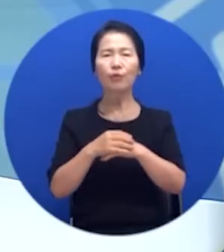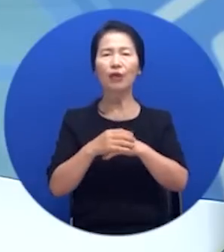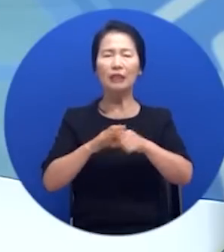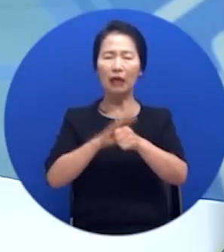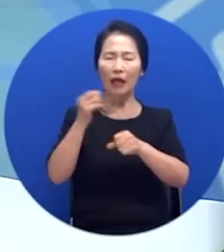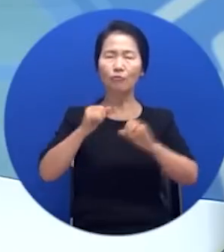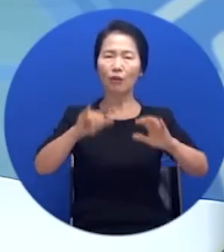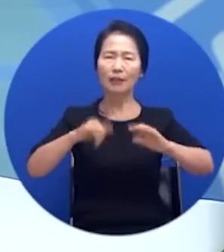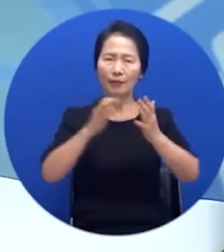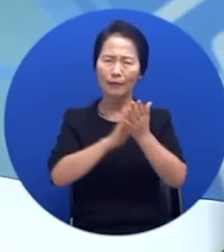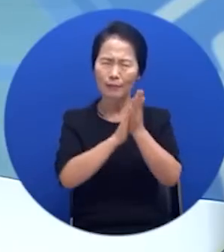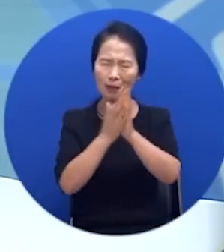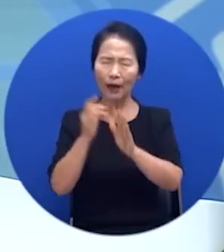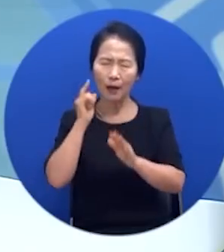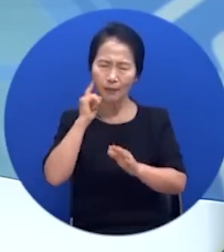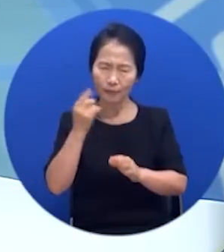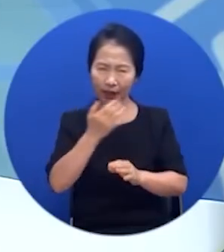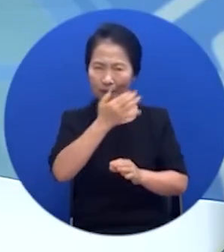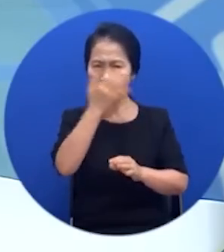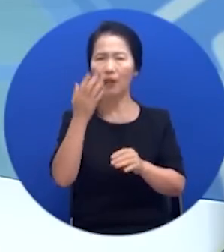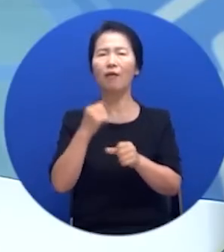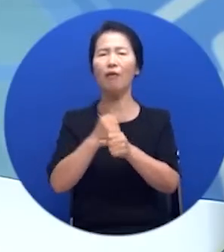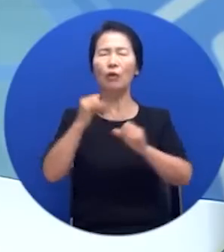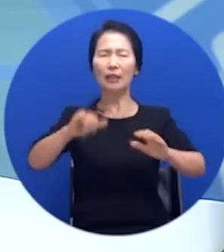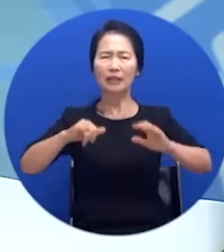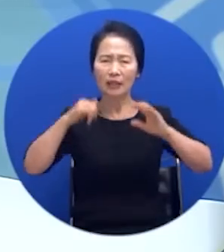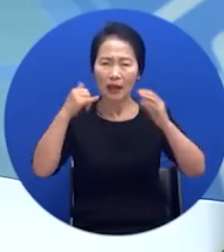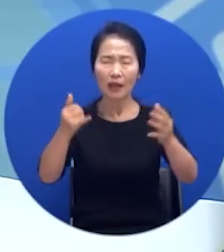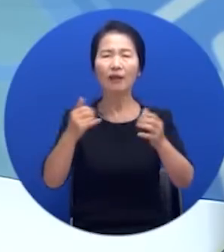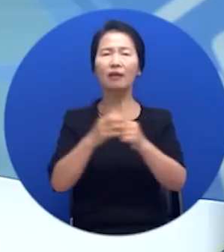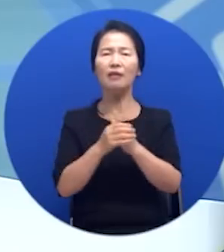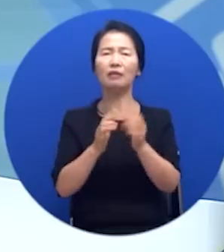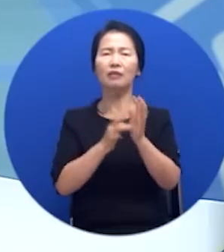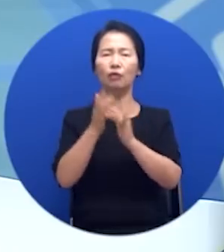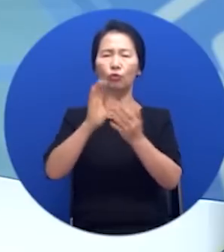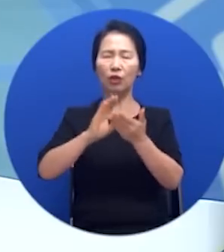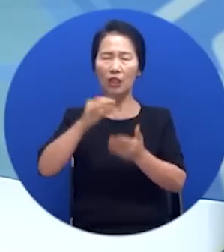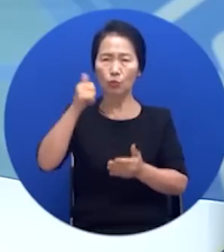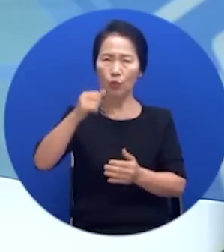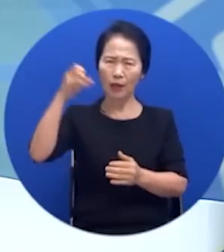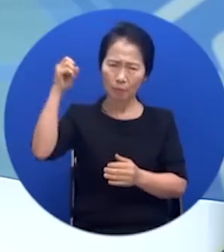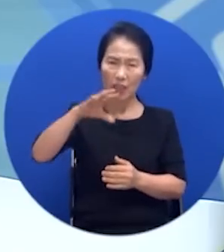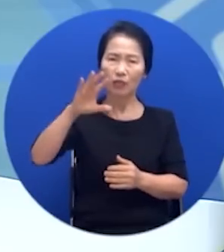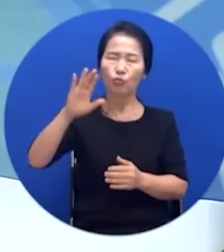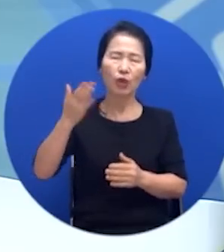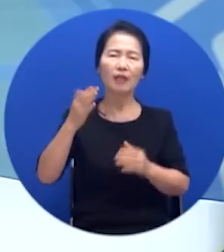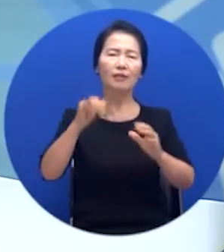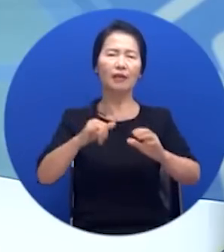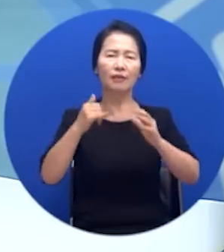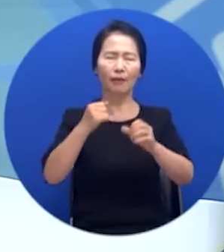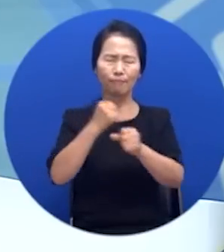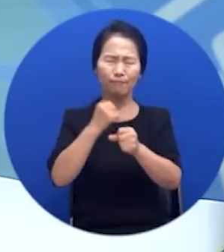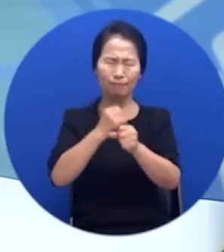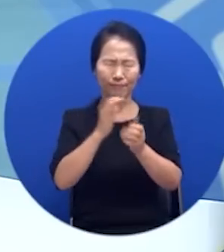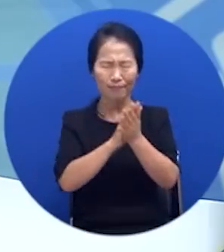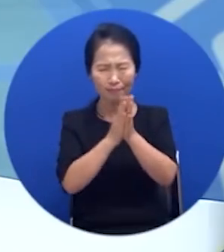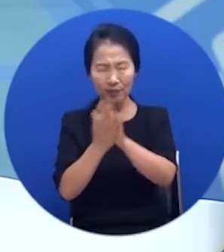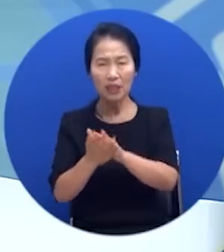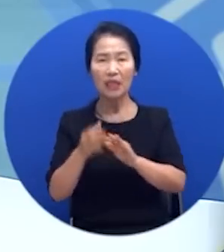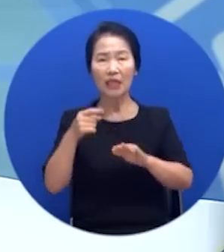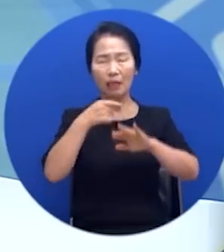아름답게 하며 세계를 예수 그리스도의 빛된 세상으로 만들 수 있도록 이민족과